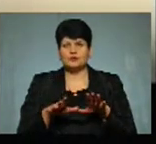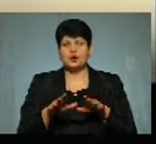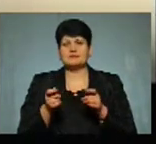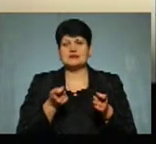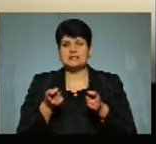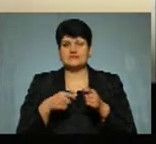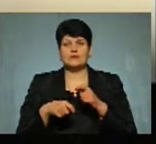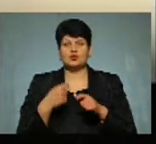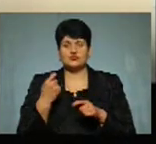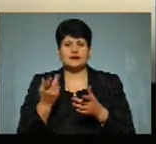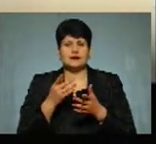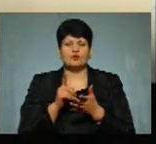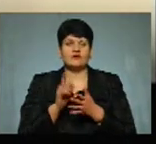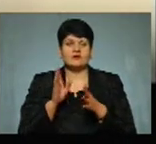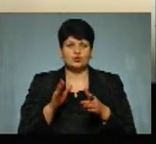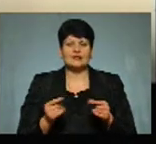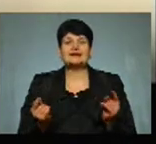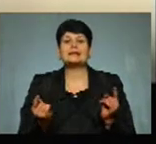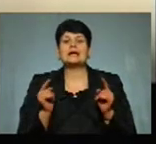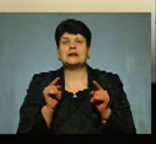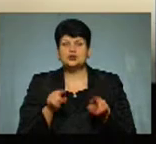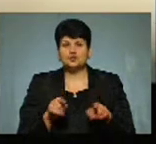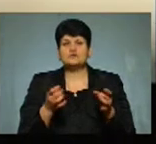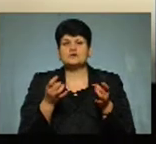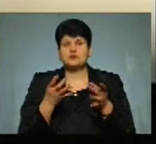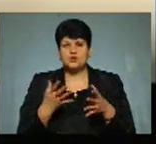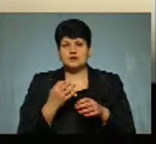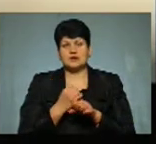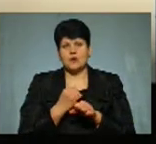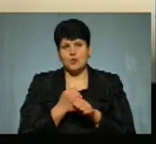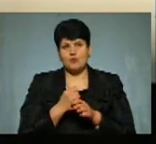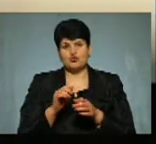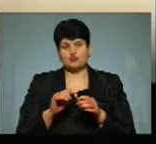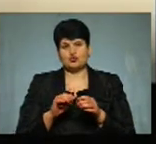які мають бути. Ну, тобто для того, щоб спростити роботу інспекторів і